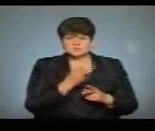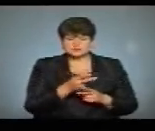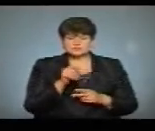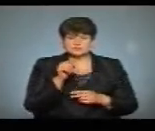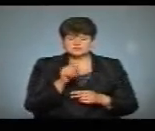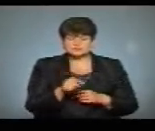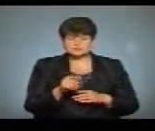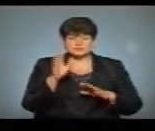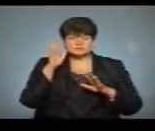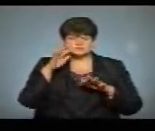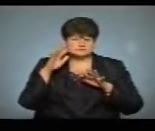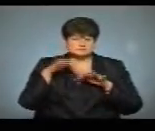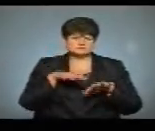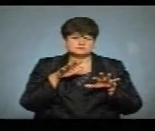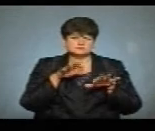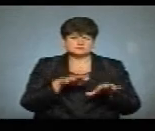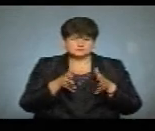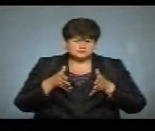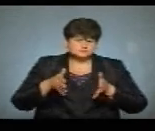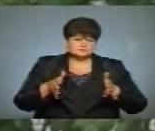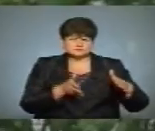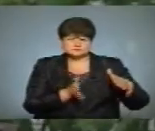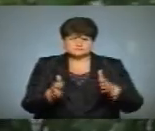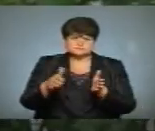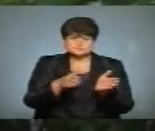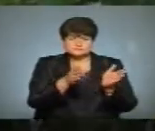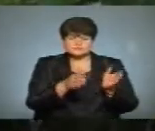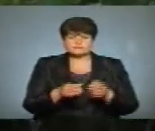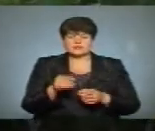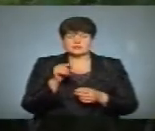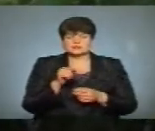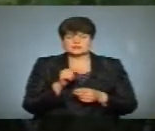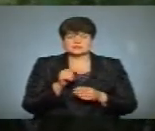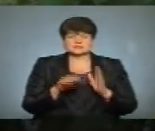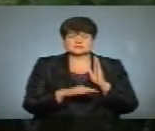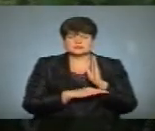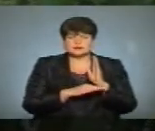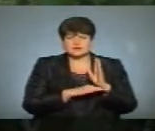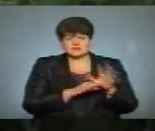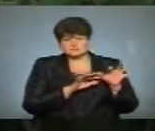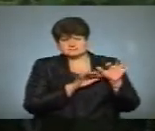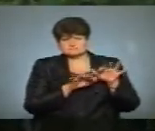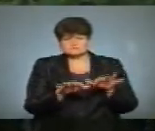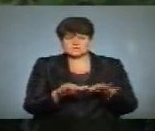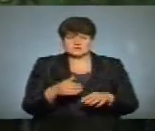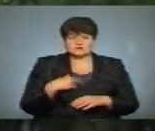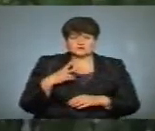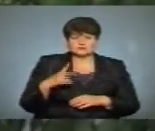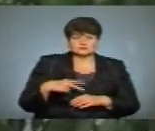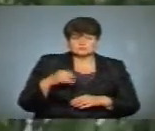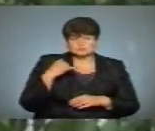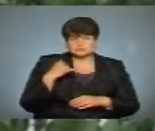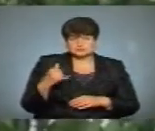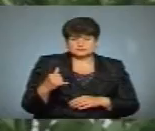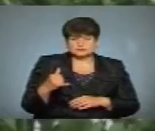там несе така, ну просто як стіна йшла тої води, і ті дерева несло. Я тоді до дочки перезвонила, а